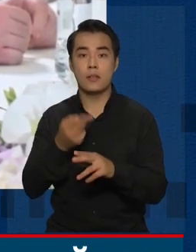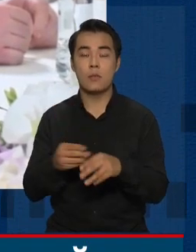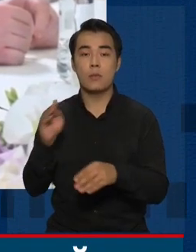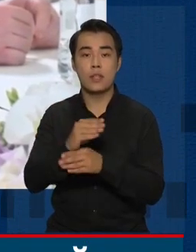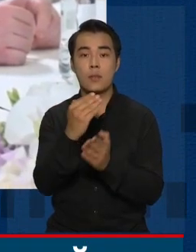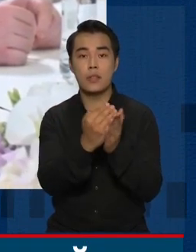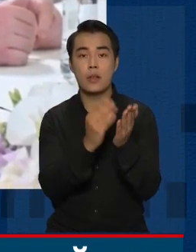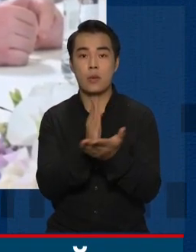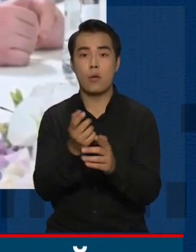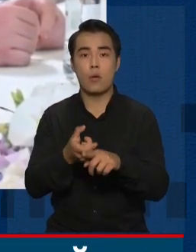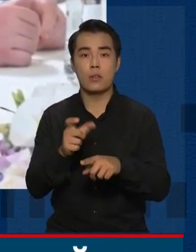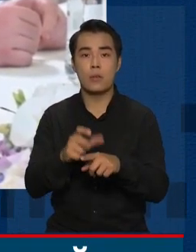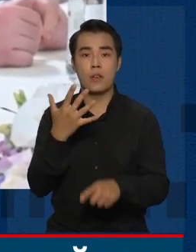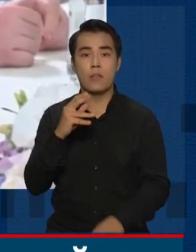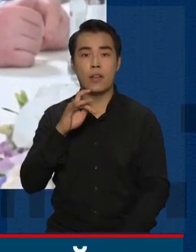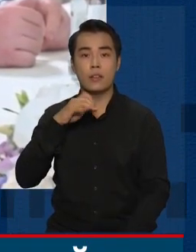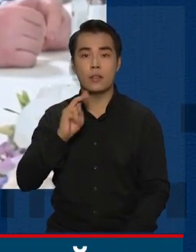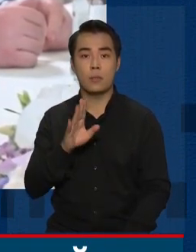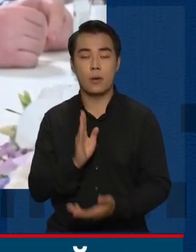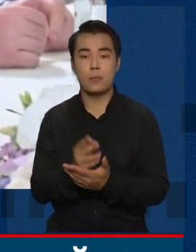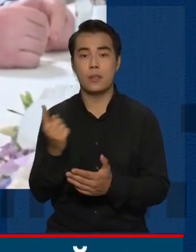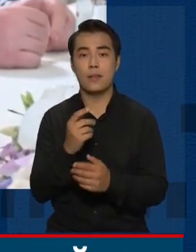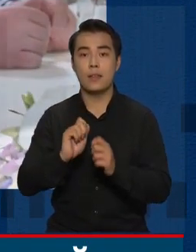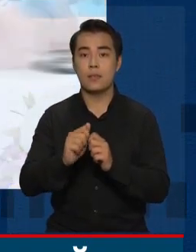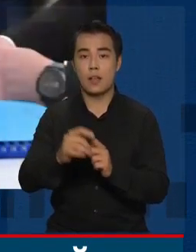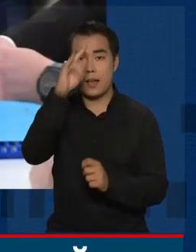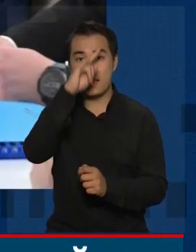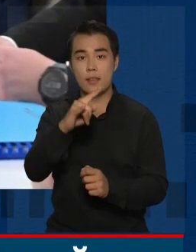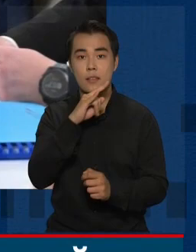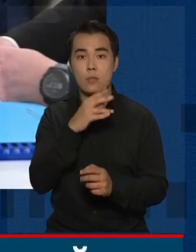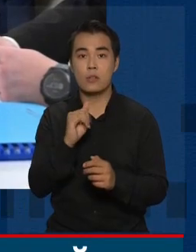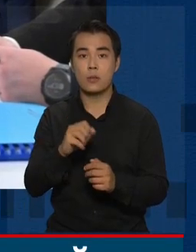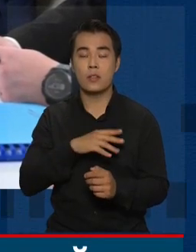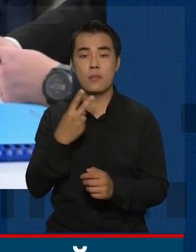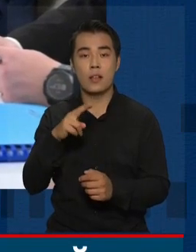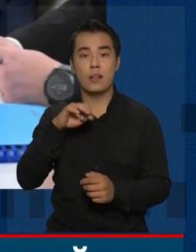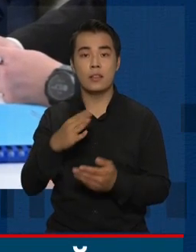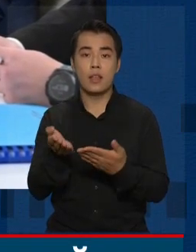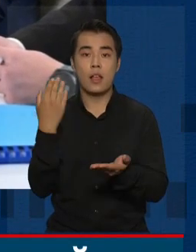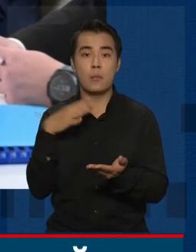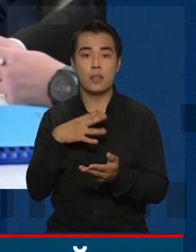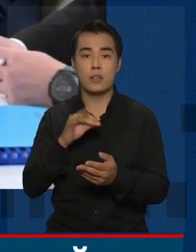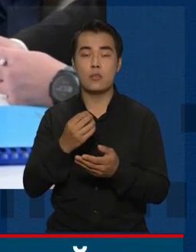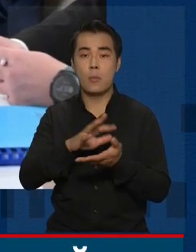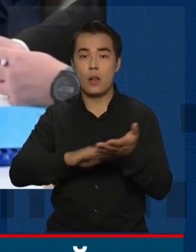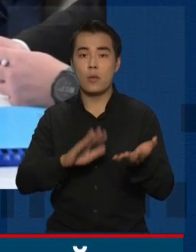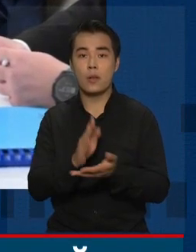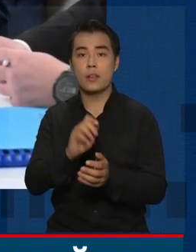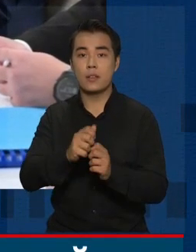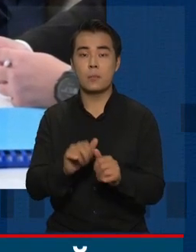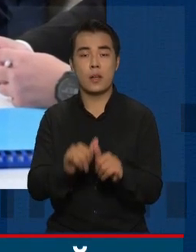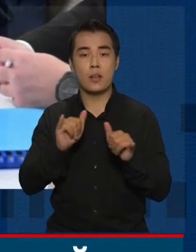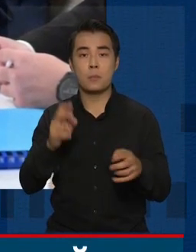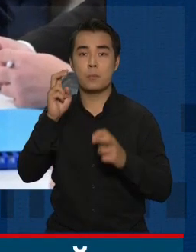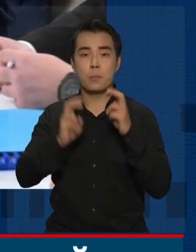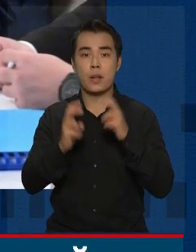список Fortune 500. Первые инвестиции в Казахстан «Уаптек» вложил еще 20 лет назад и продолжает инвестировать в расширение